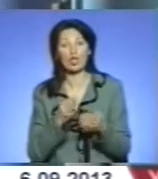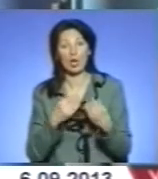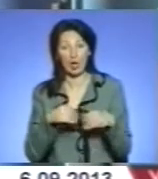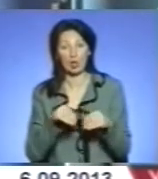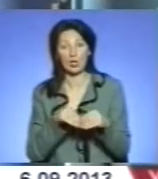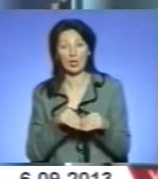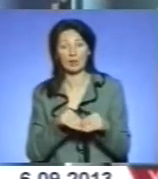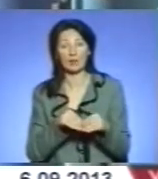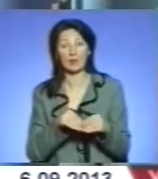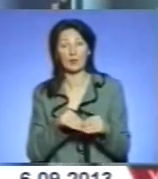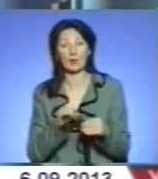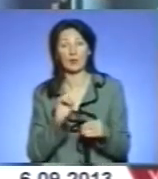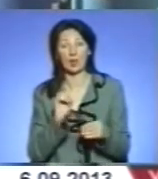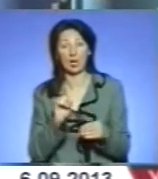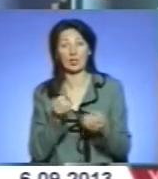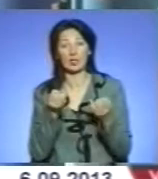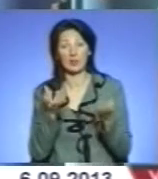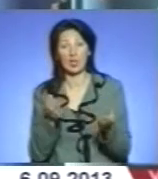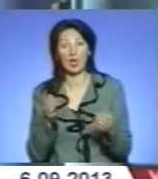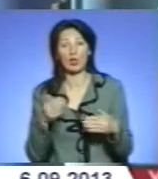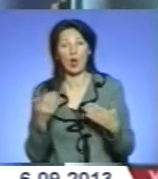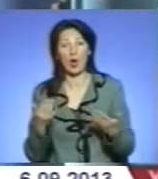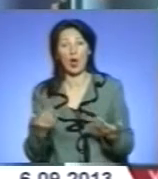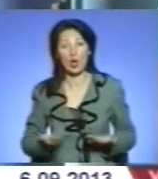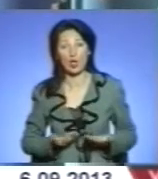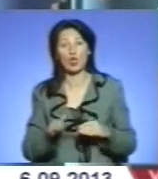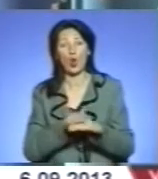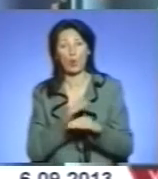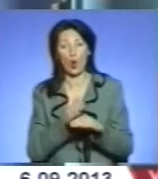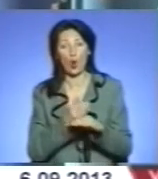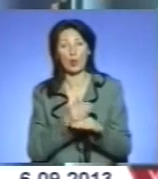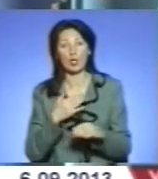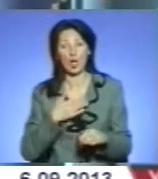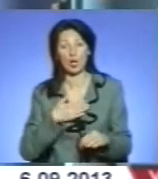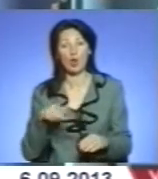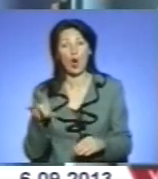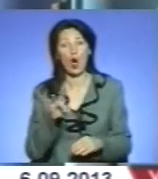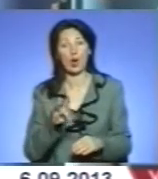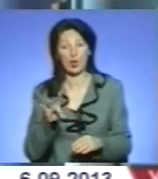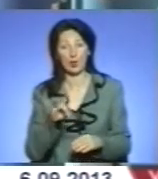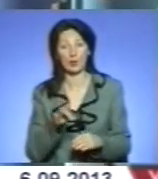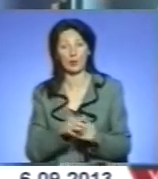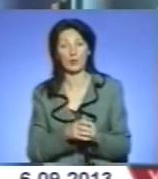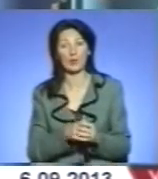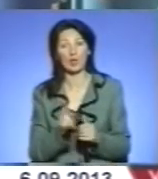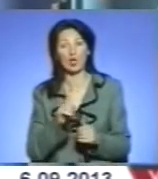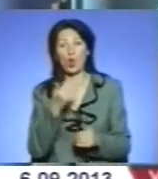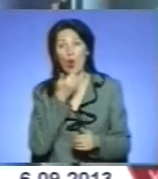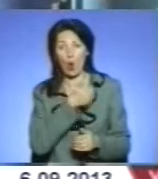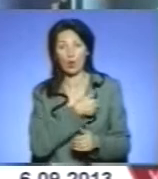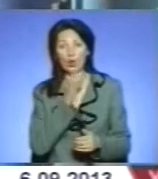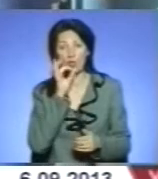сімей, і, звичайно, добробуту нашого району. Що хочу сказати,